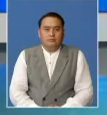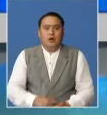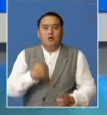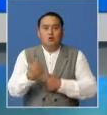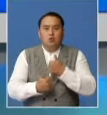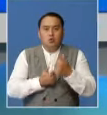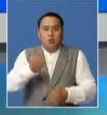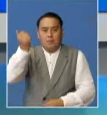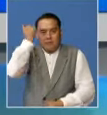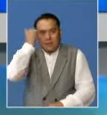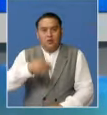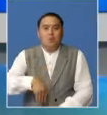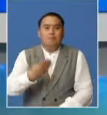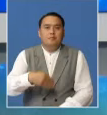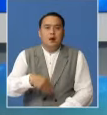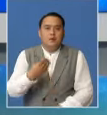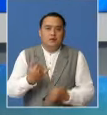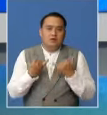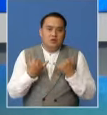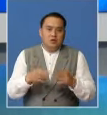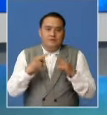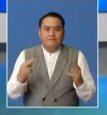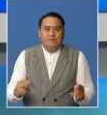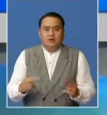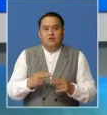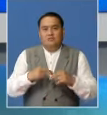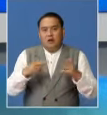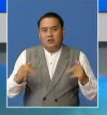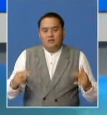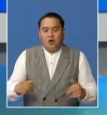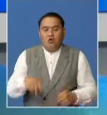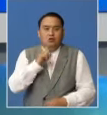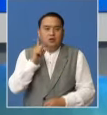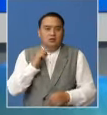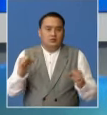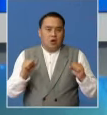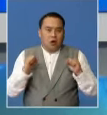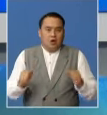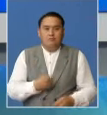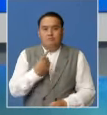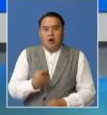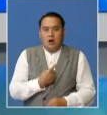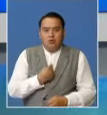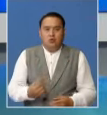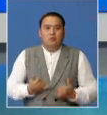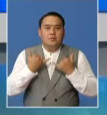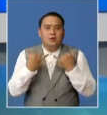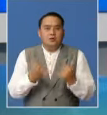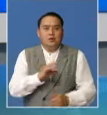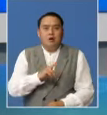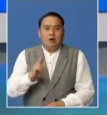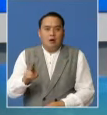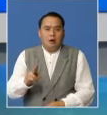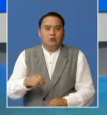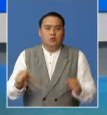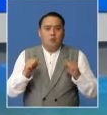Турнир памяти по настольному теннису прошел сегодня во дворце спорта «Жастар». Соревнования посвящены мастеру спорта Республики Казахстан по